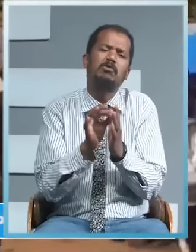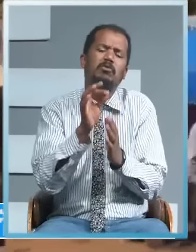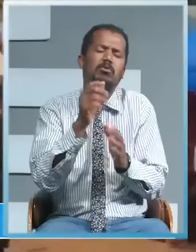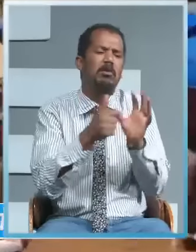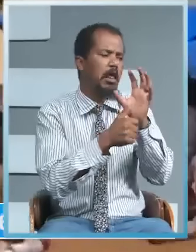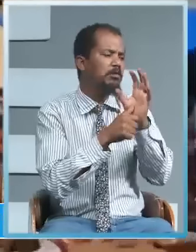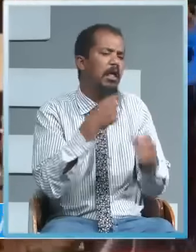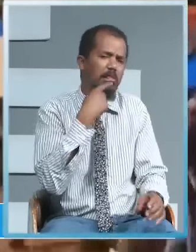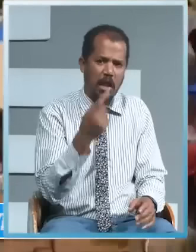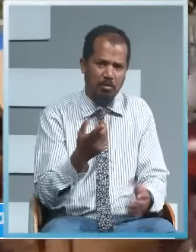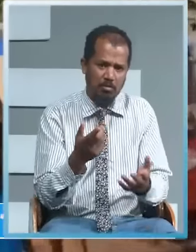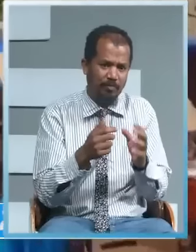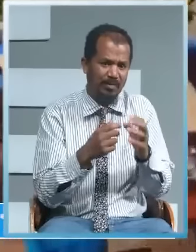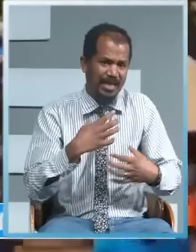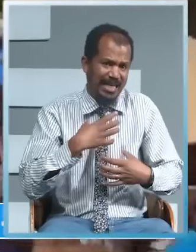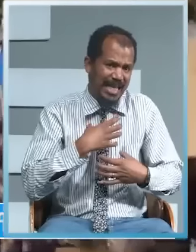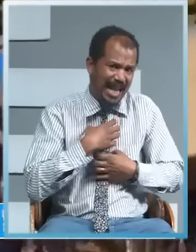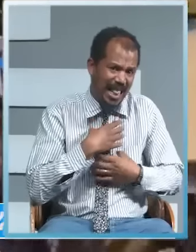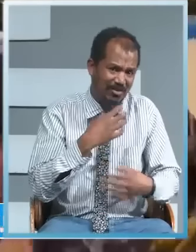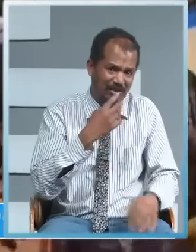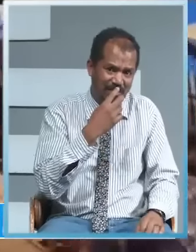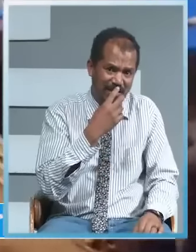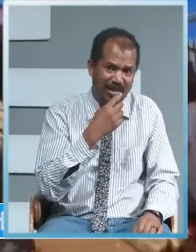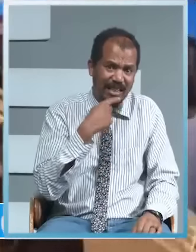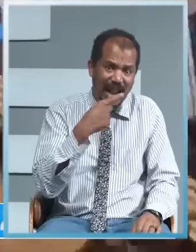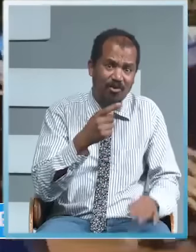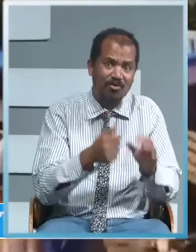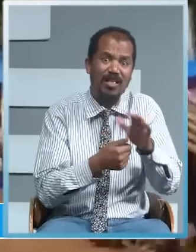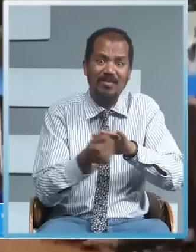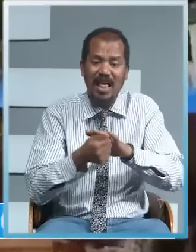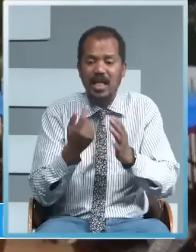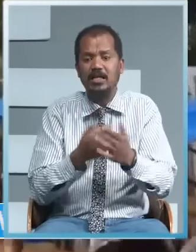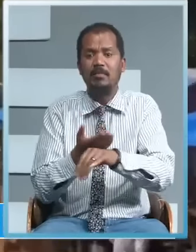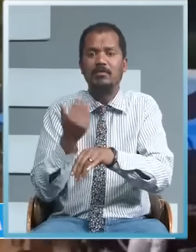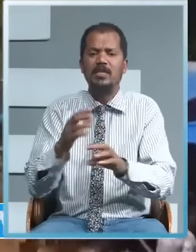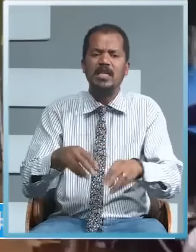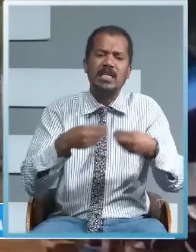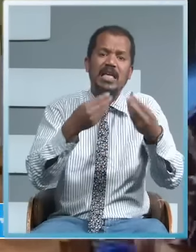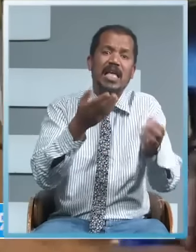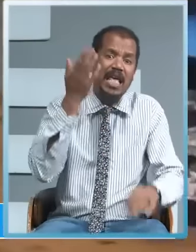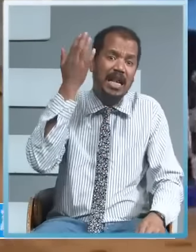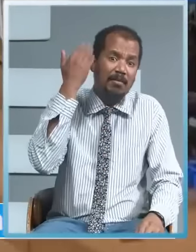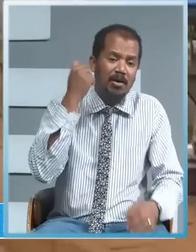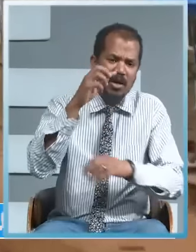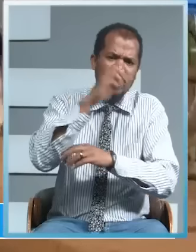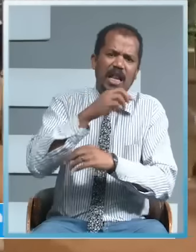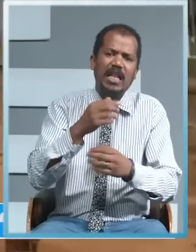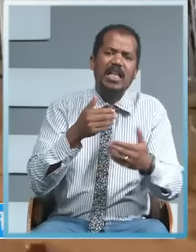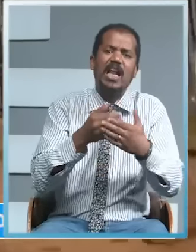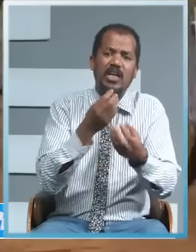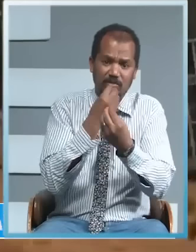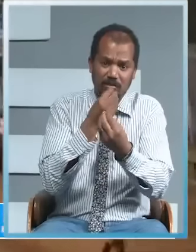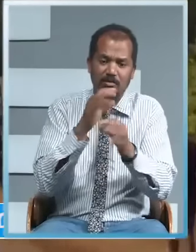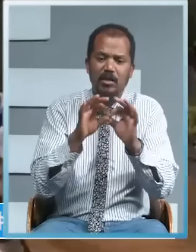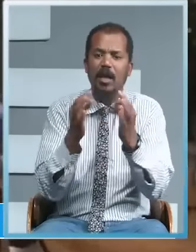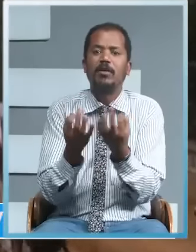እንዳስቆጠሩ ለኢሳት ተናግረዋል። ቅሬታቸውን ያሰሙት ተፈናቃዮቹ ከዛ በፊትም ሲሰጣቸው የነበረው የዕለት ደራሽ